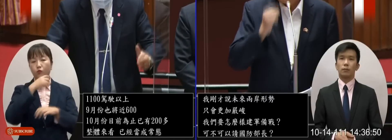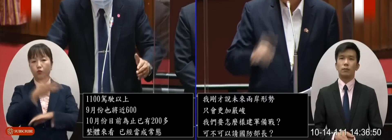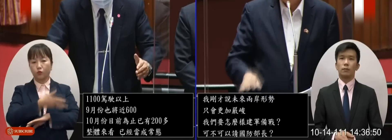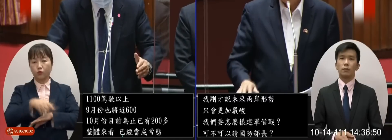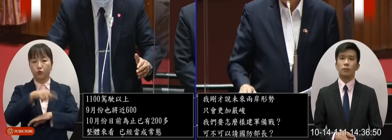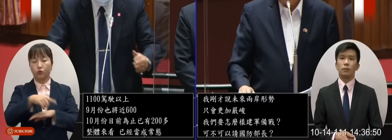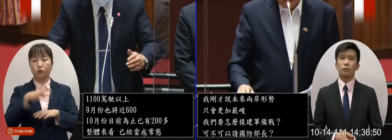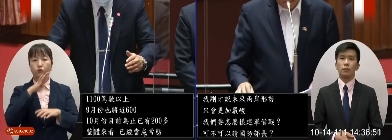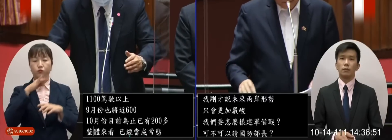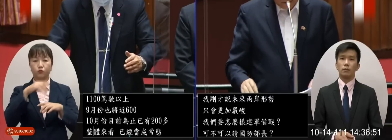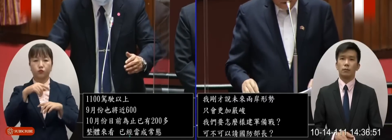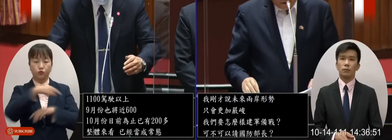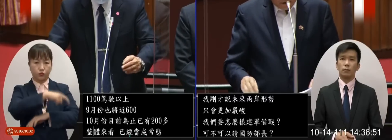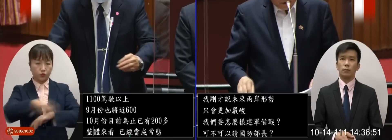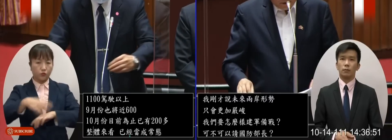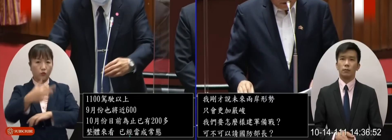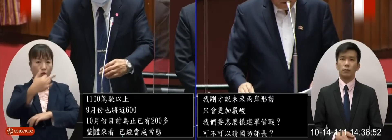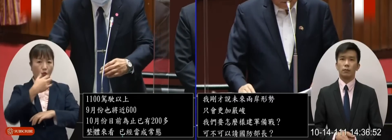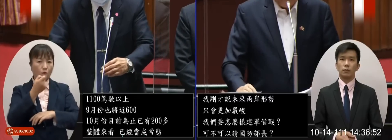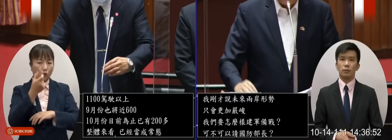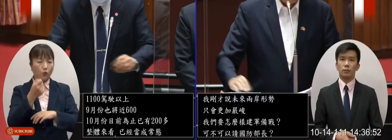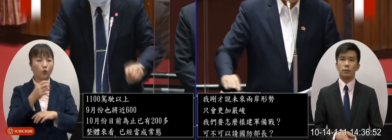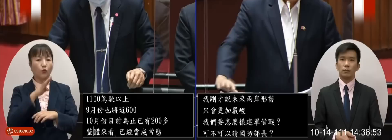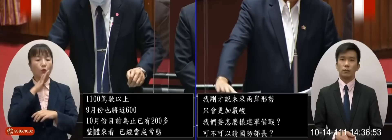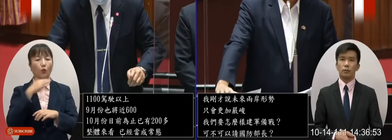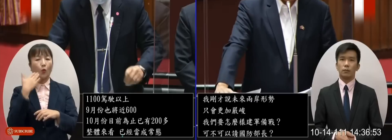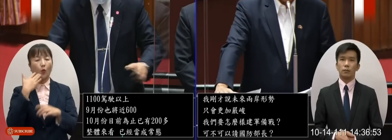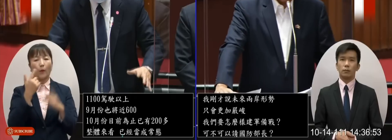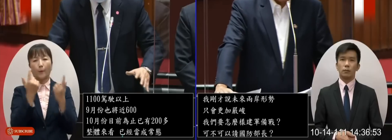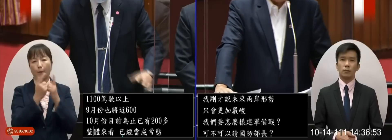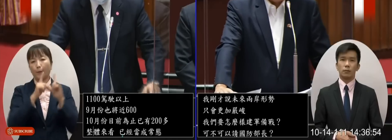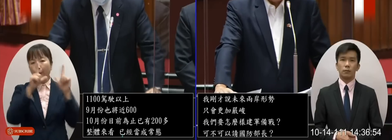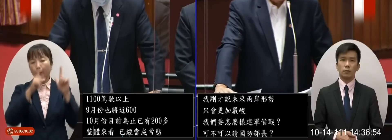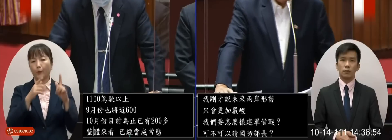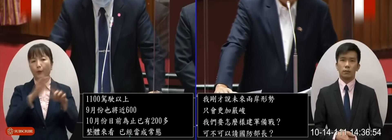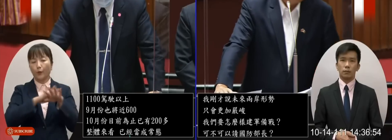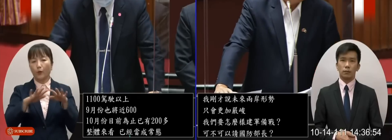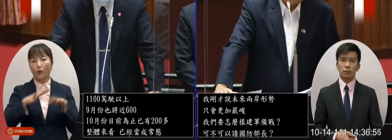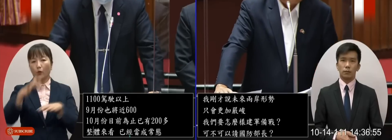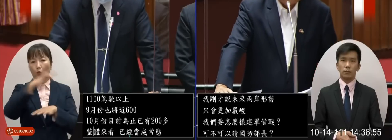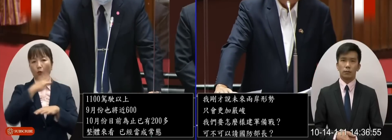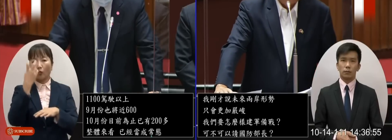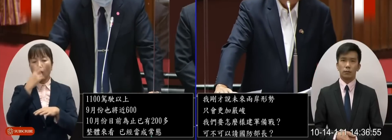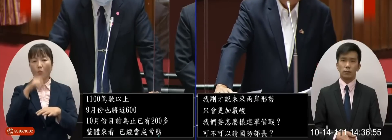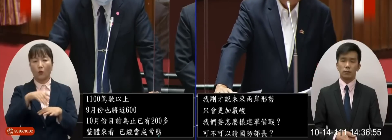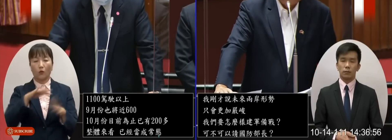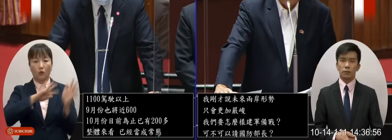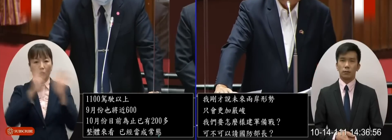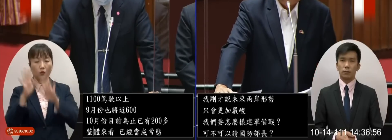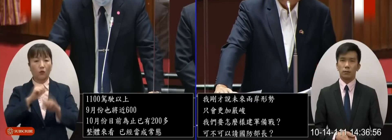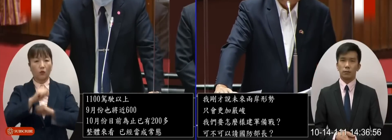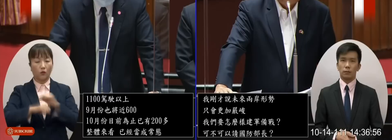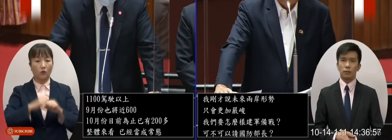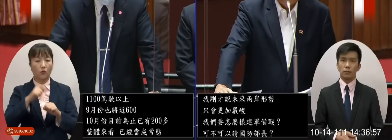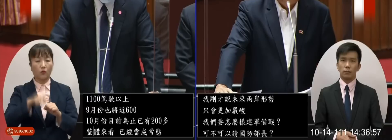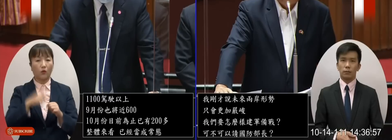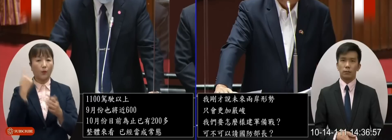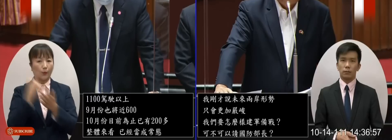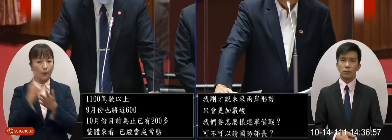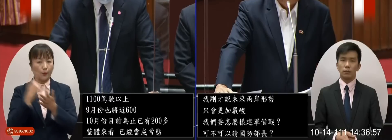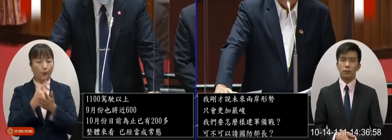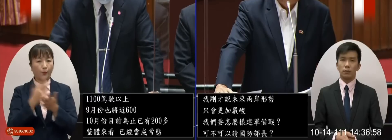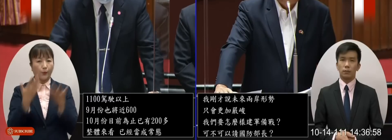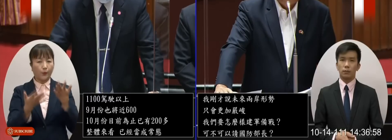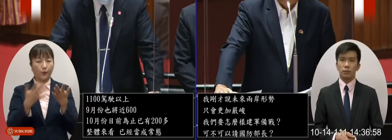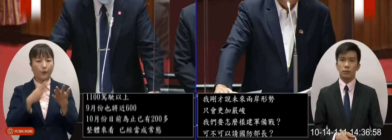时候跨越中线一点点，有在东啊或在北都会出来。那海上的话，到目前为止每天保持